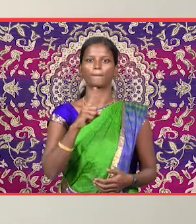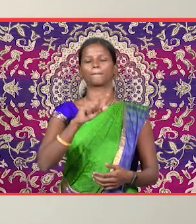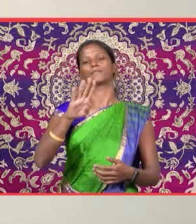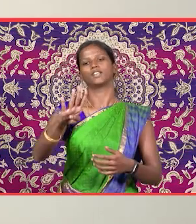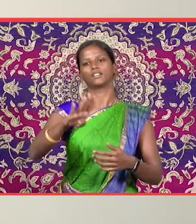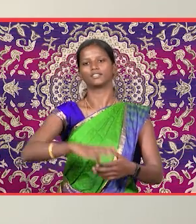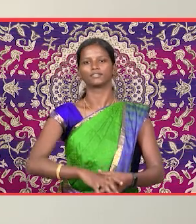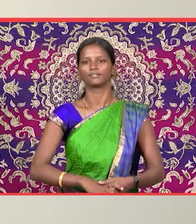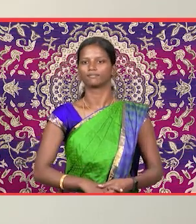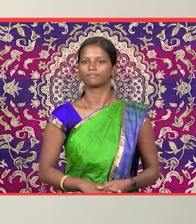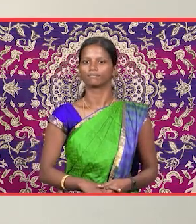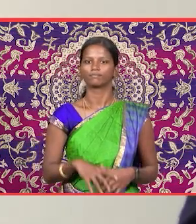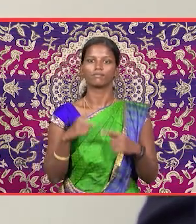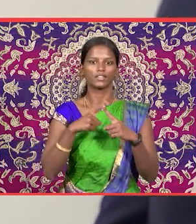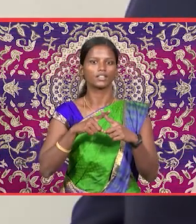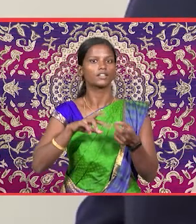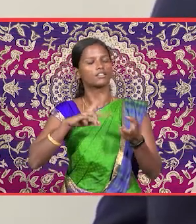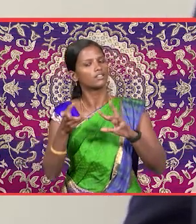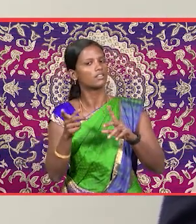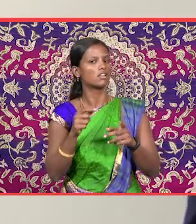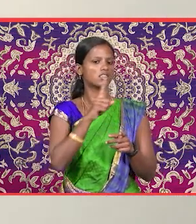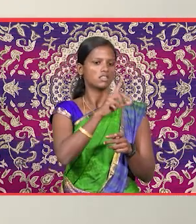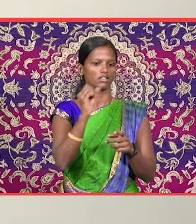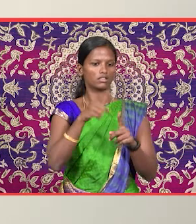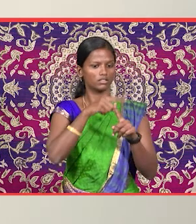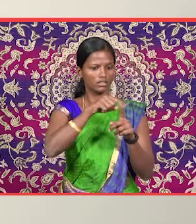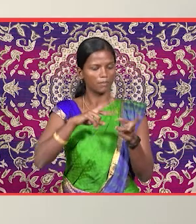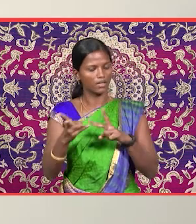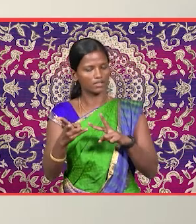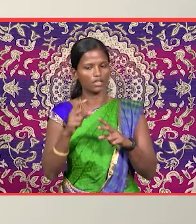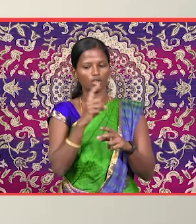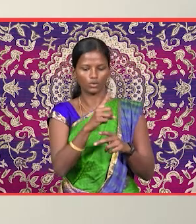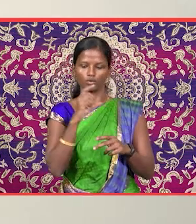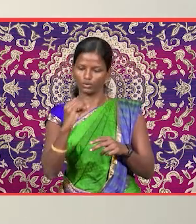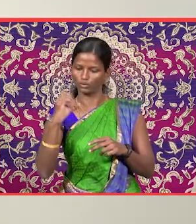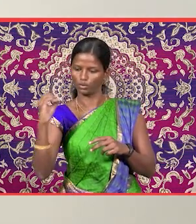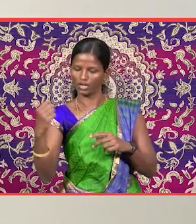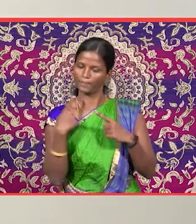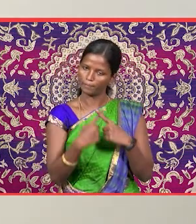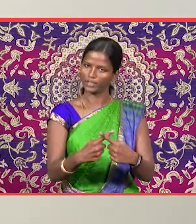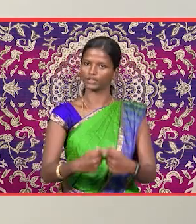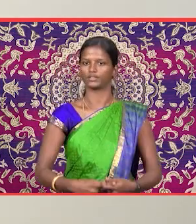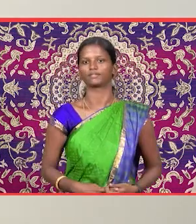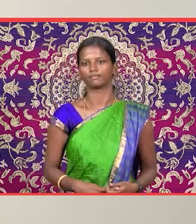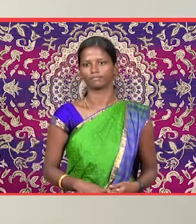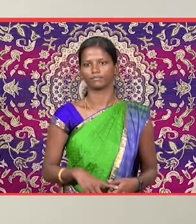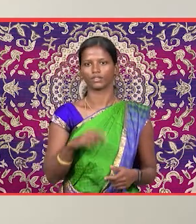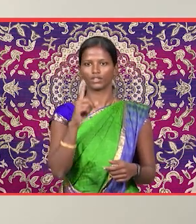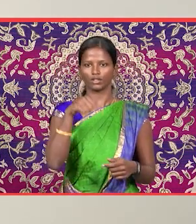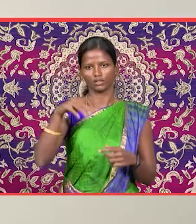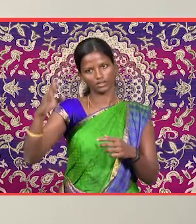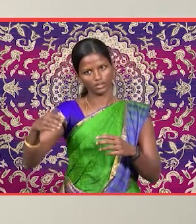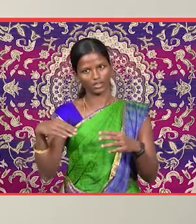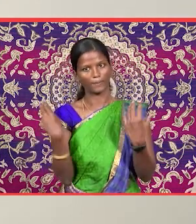பார்த்தீங்கன்னா 14 இன்ட்டு சதவீதம்னு கேட்டிருக்காங்க. நம்ம 100 சதவீதத்தில் பெருக்கிக்குவோம். இந்த 1 0க்கு இந்த 1 0 கேன்சல்